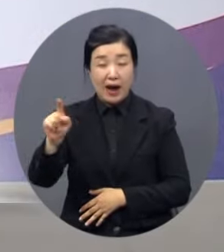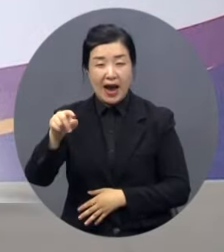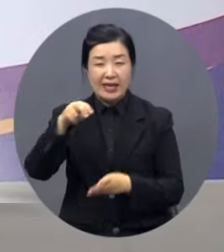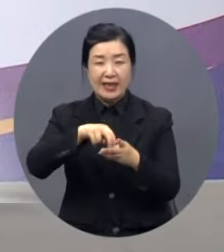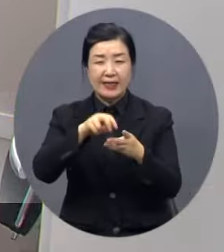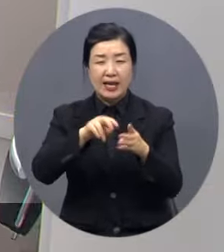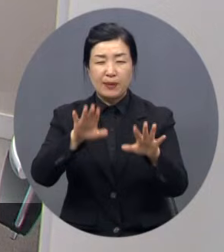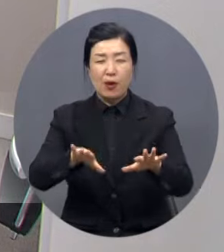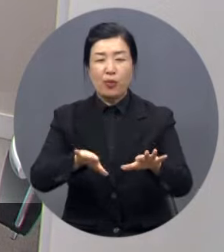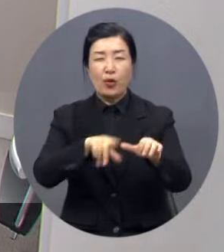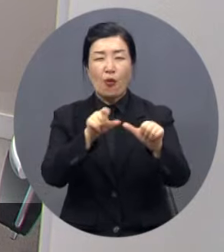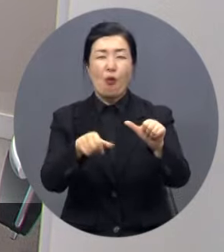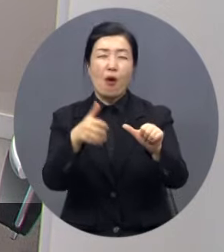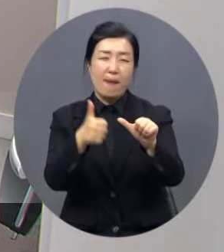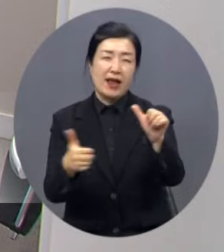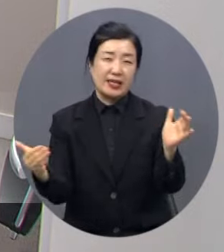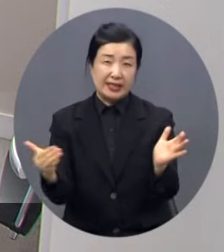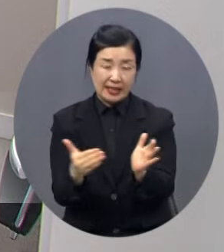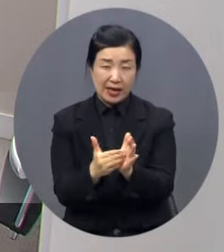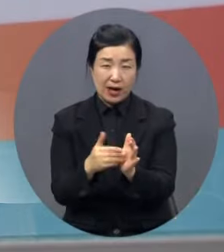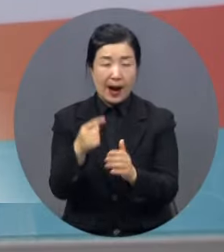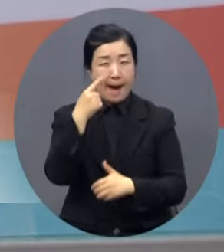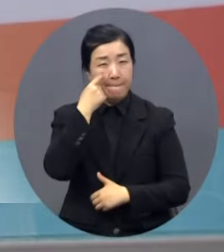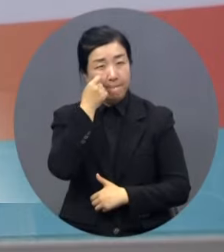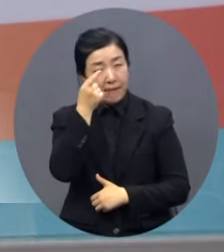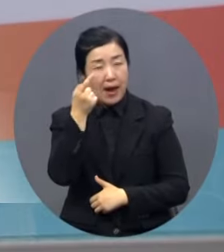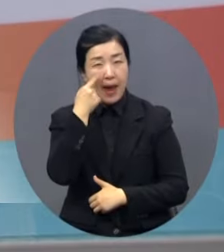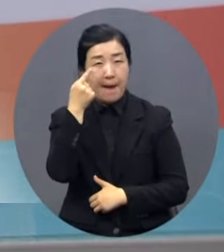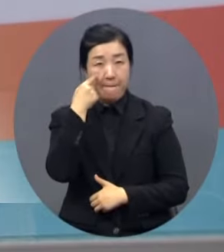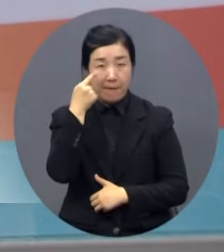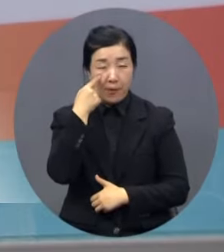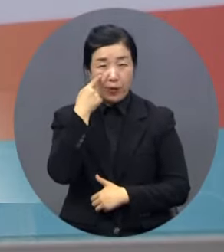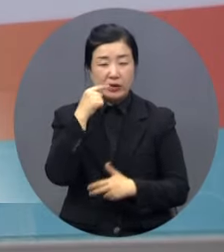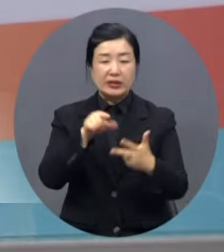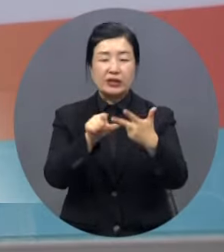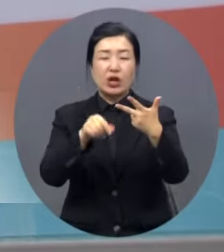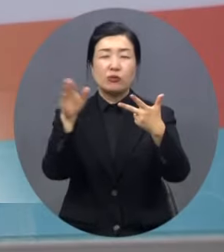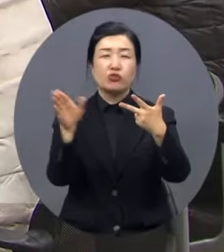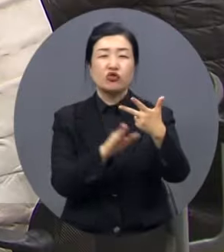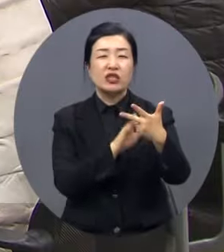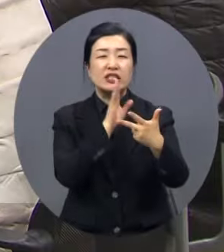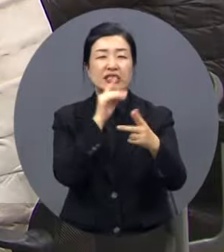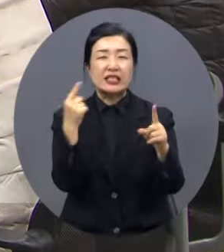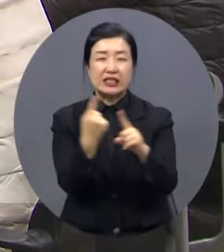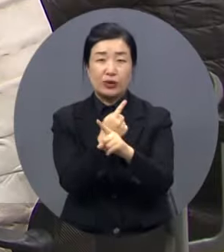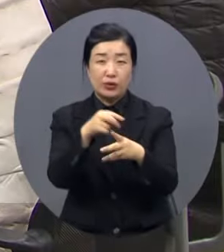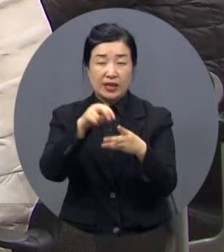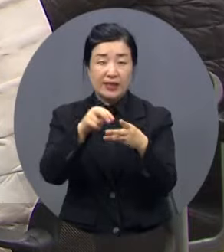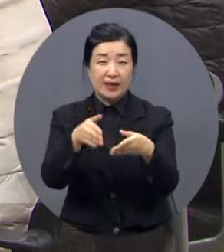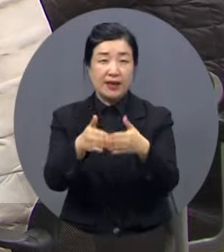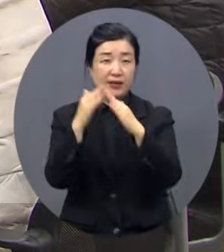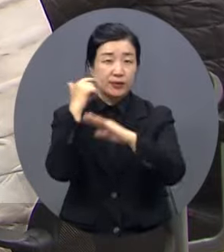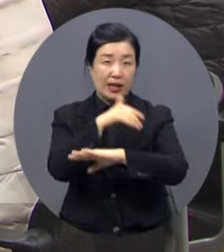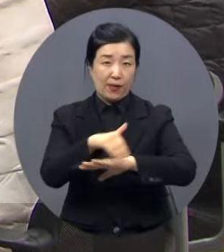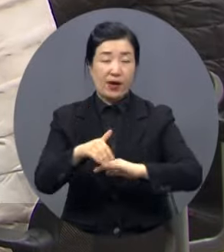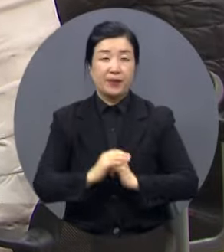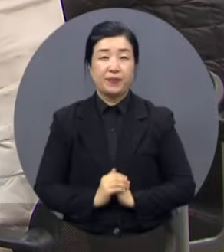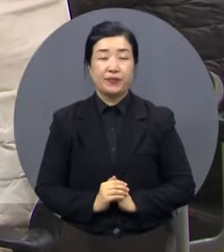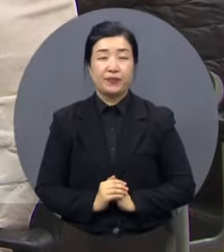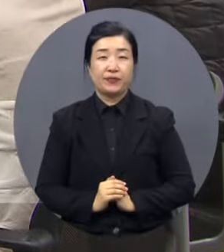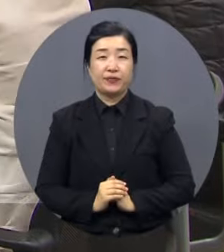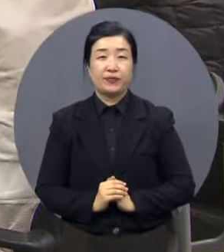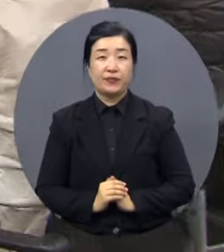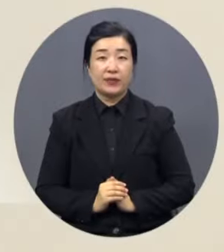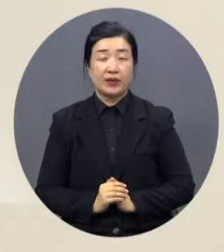종료하고 한 달 동안의 정비 기간을 거쳐 7월부터 본격적으로 치유프로그램 서비스를 제공한다고 밝혔습니다